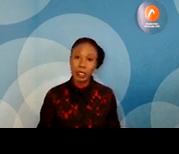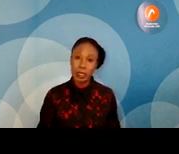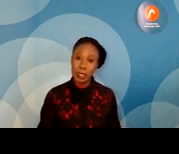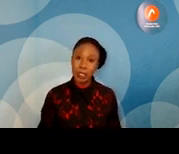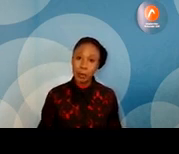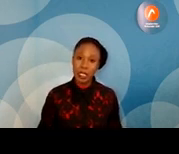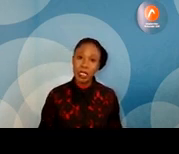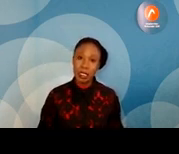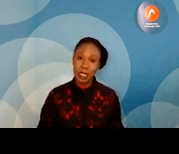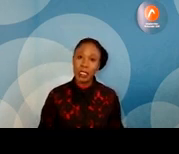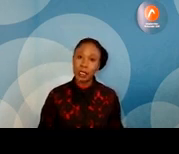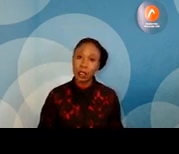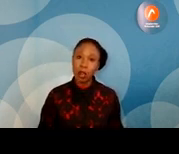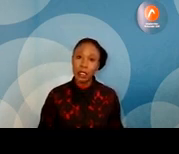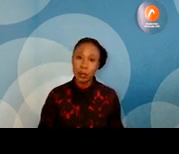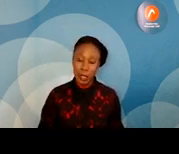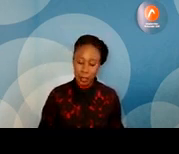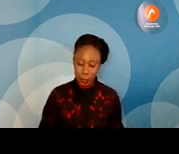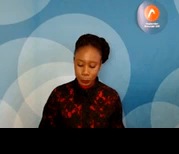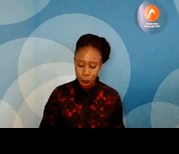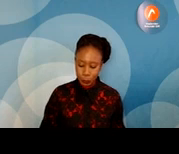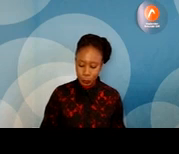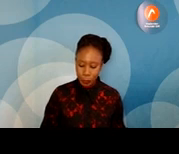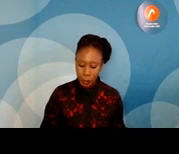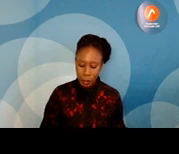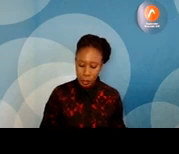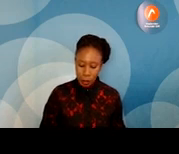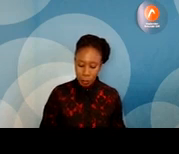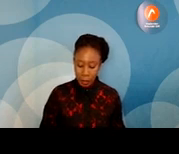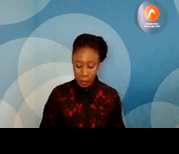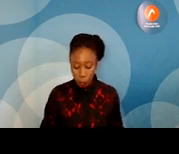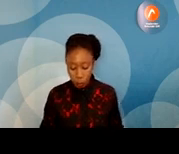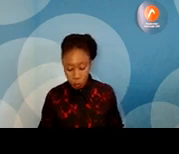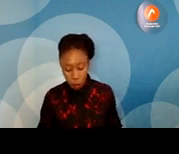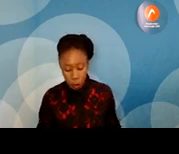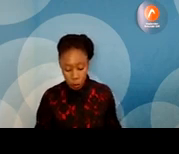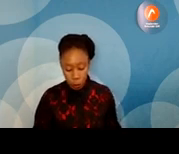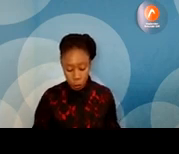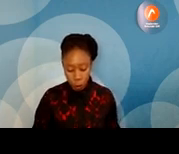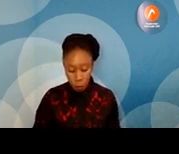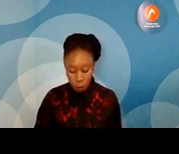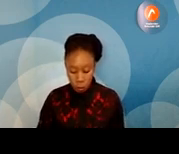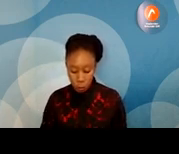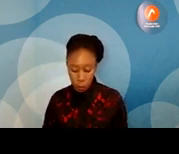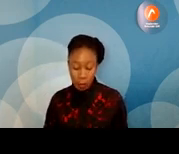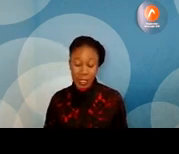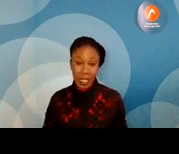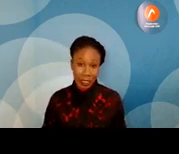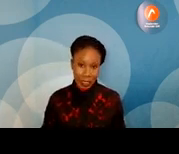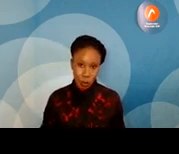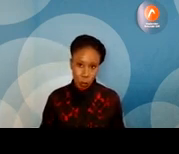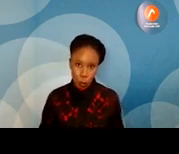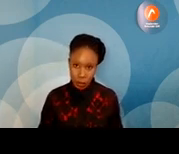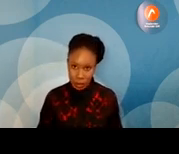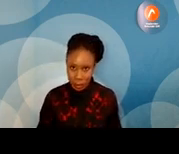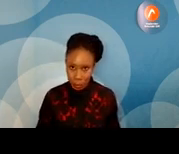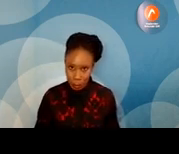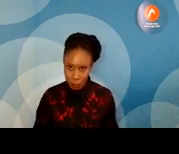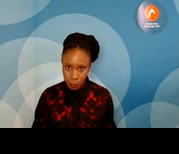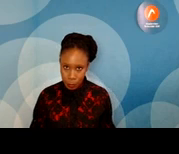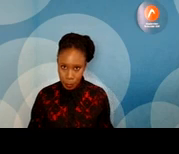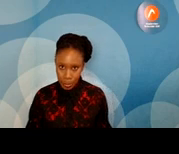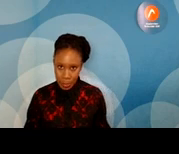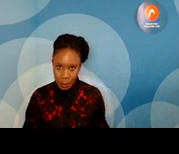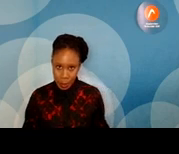just åldersdiskriminering enligt lagens mening. Men det kan också utgöra sådant som brukar betecknas som